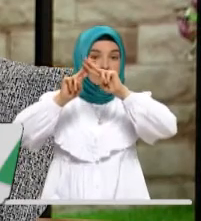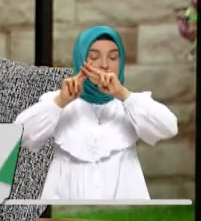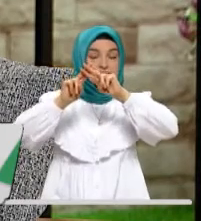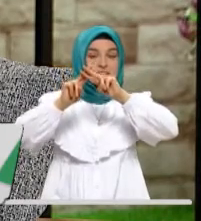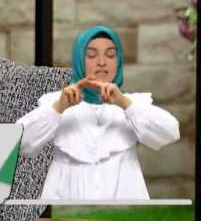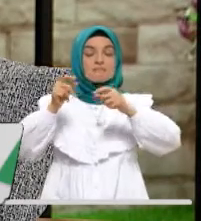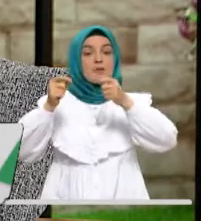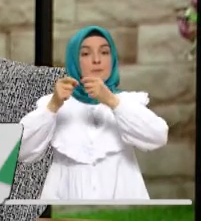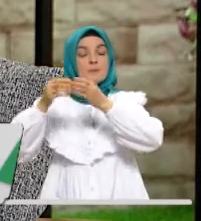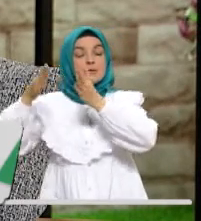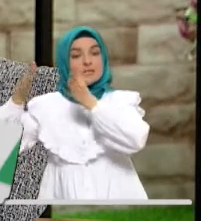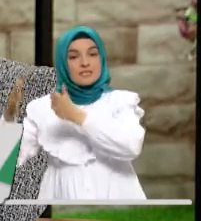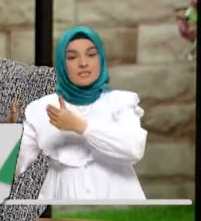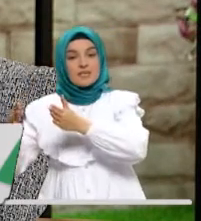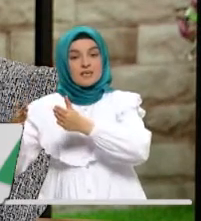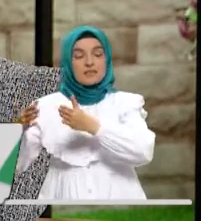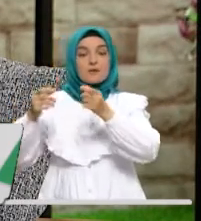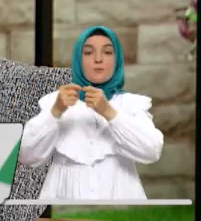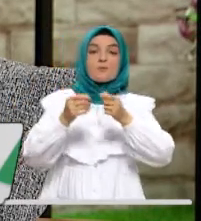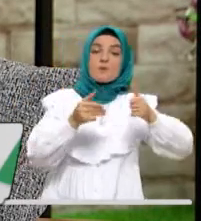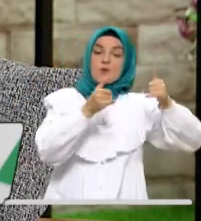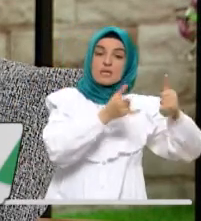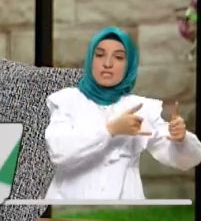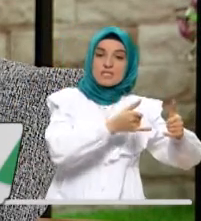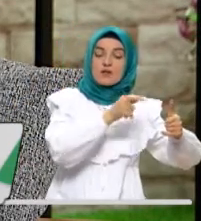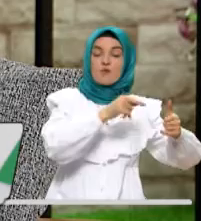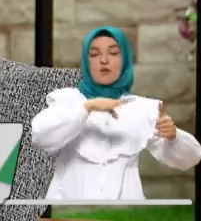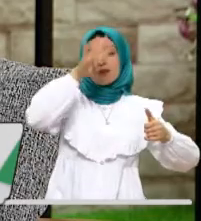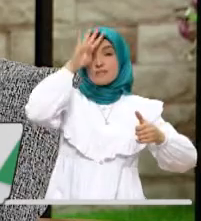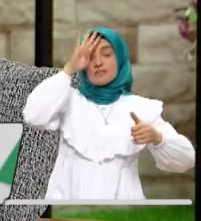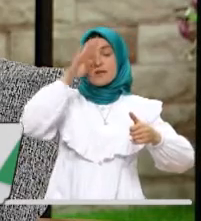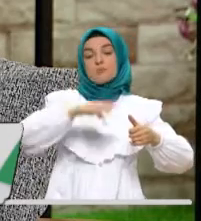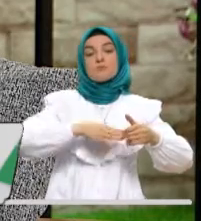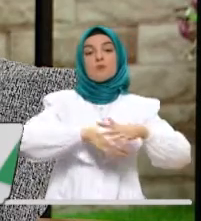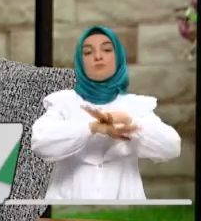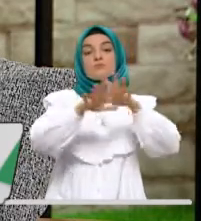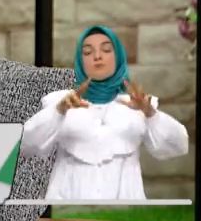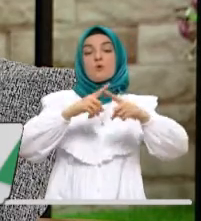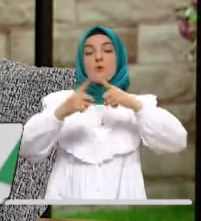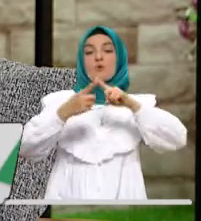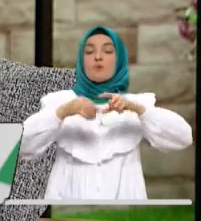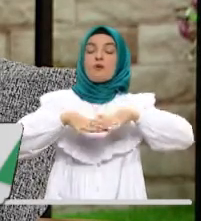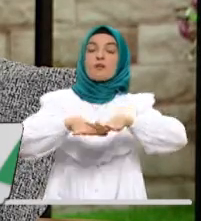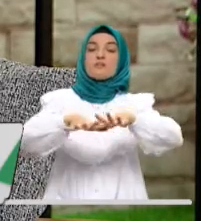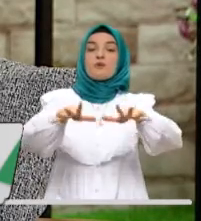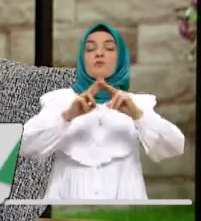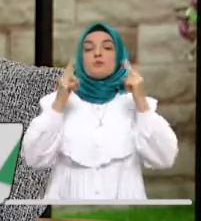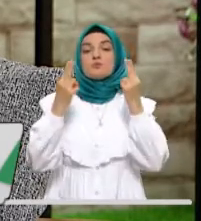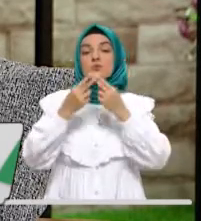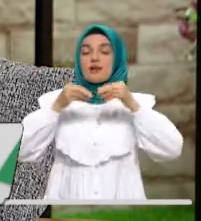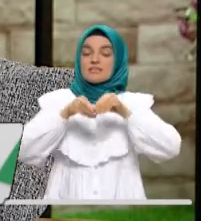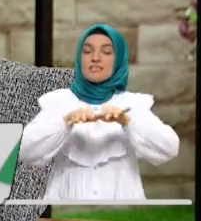Beşiktaş'a, Beşiktaş'tan Boğaziçi'ne, Boğaziçi'nden İstanbul'a, İstanbul'dan da tüm Osmanlı coğrafyasına ve dünyaya